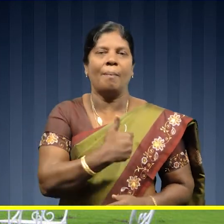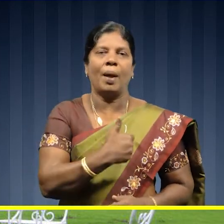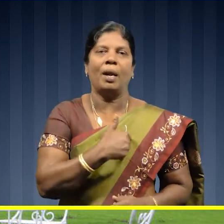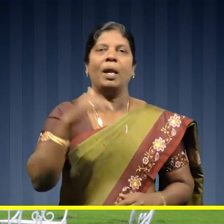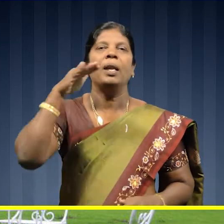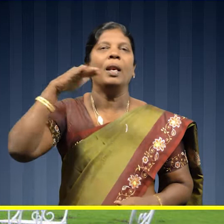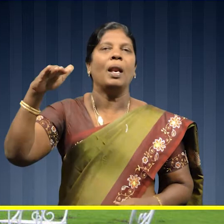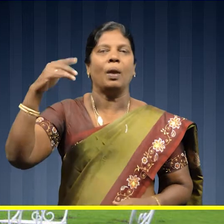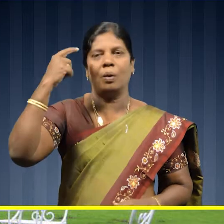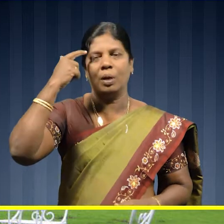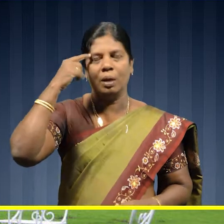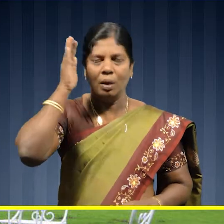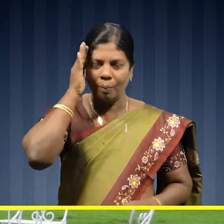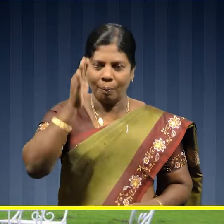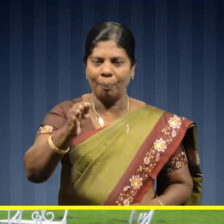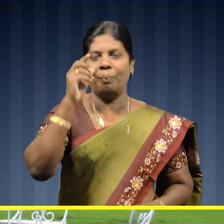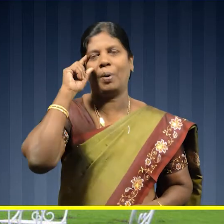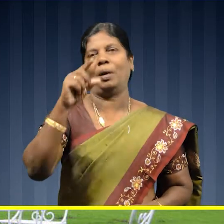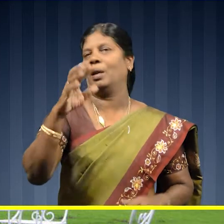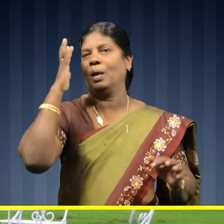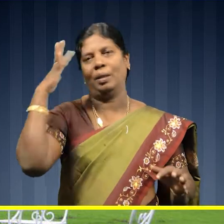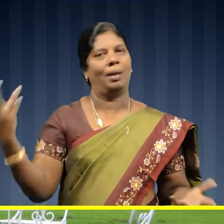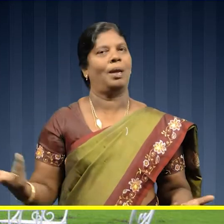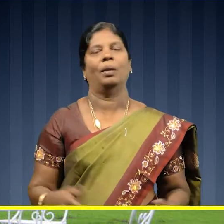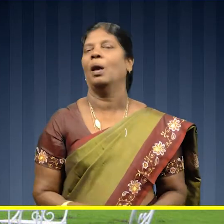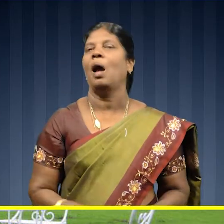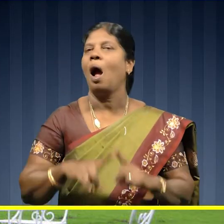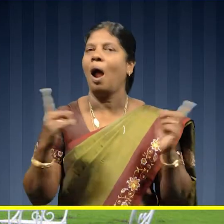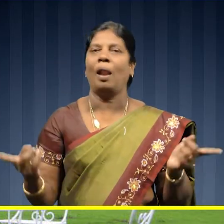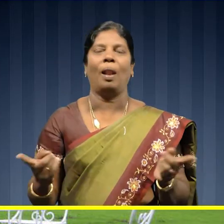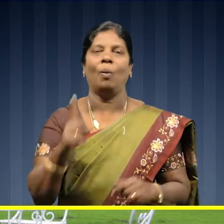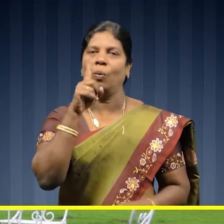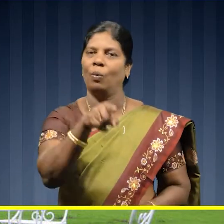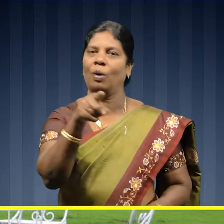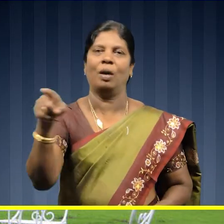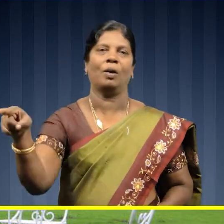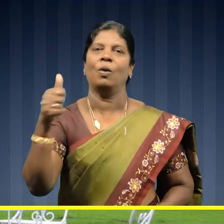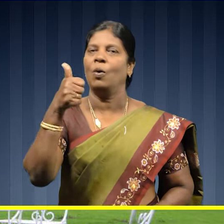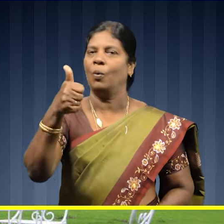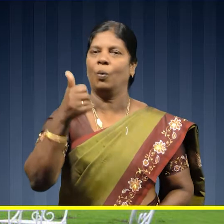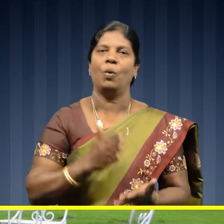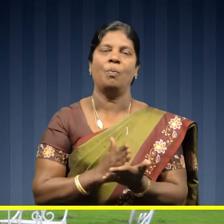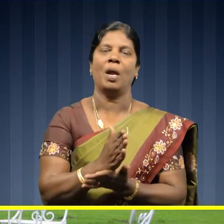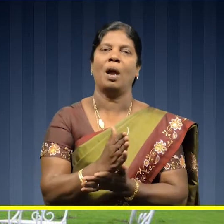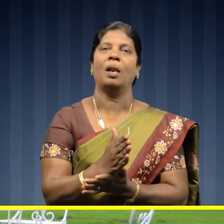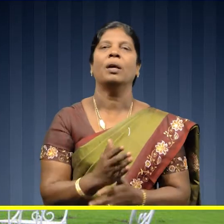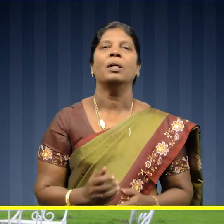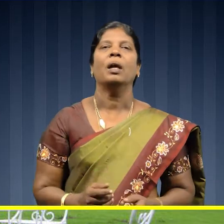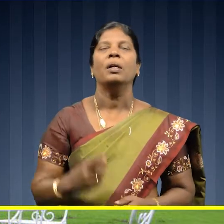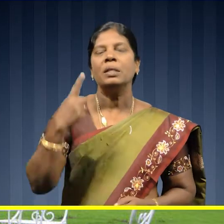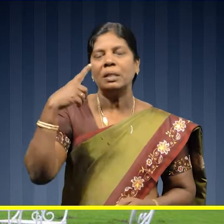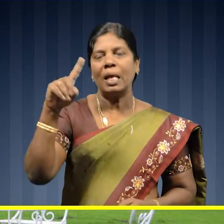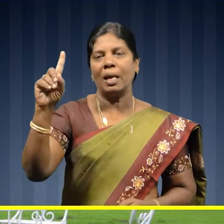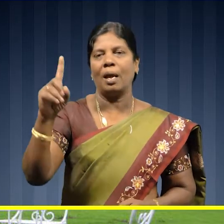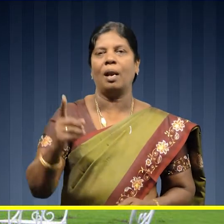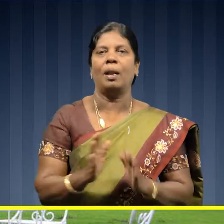எந்த மனநிலையோடு நீங்கள் இதை கவனித்து கொண்டிருக்கிறீர்கள் என்று எங்களுக்கு தெரியாது. ஆனால் உங்களுக்கு ஒரு உண்மையான